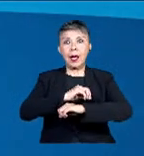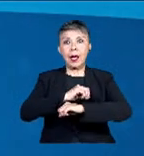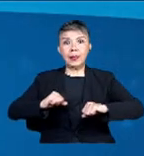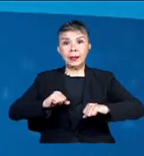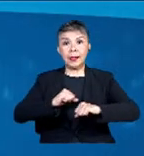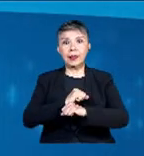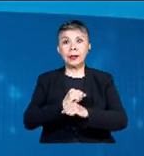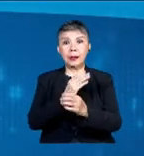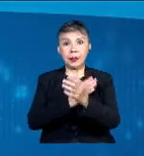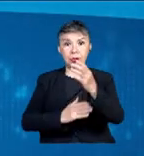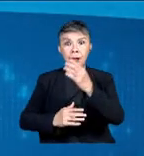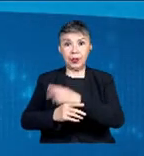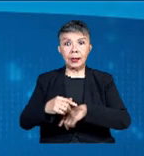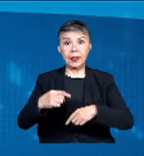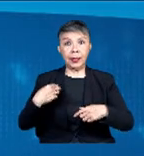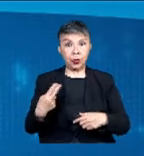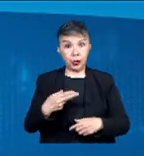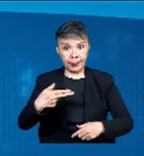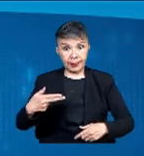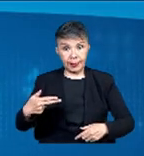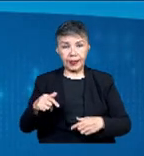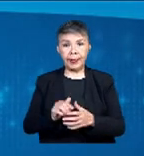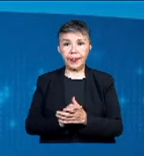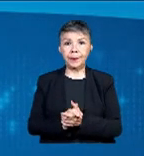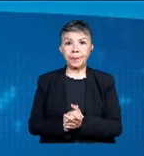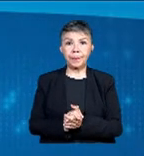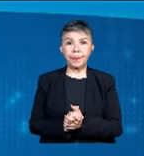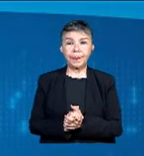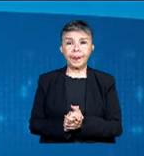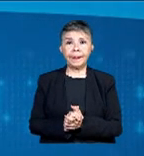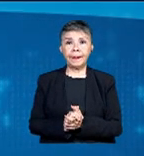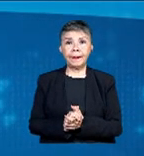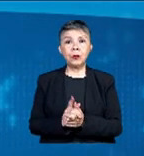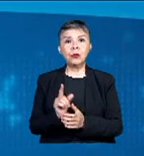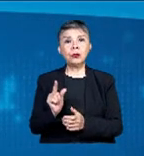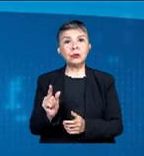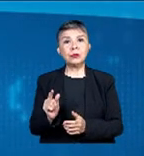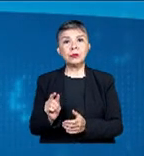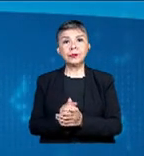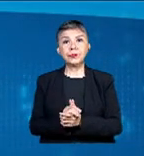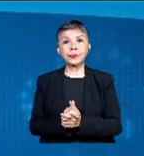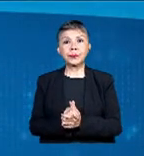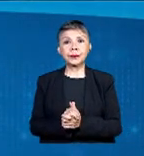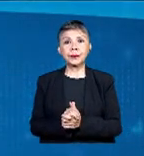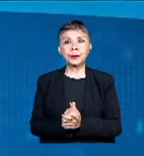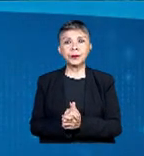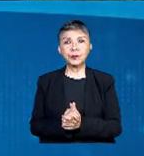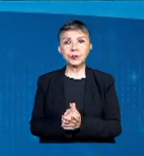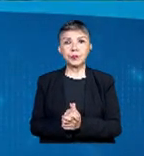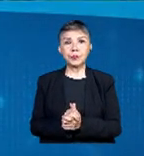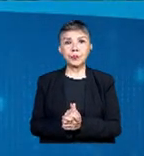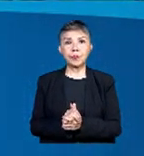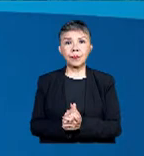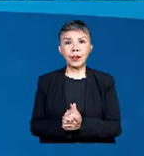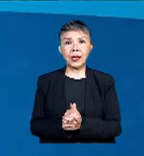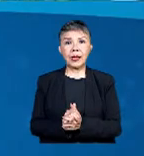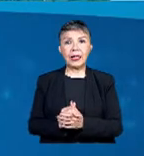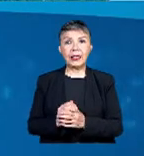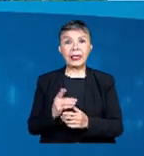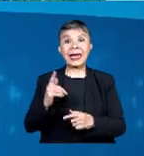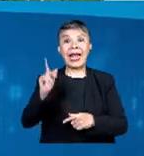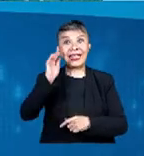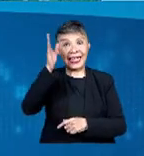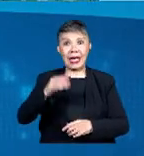atlet-atlet para games kita atau Paralimpiade kita, dan yang nanti